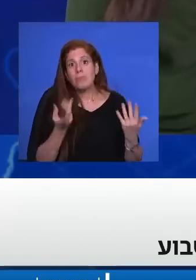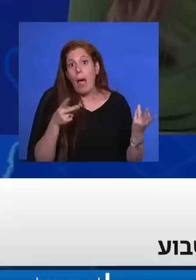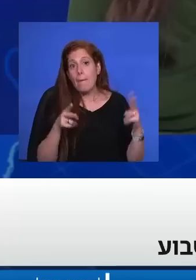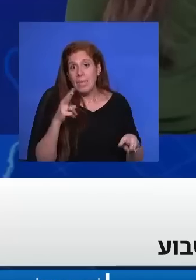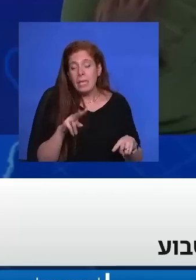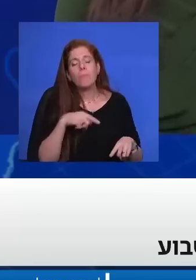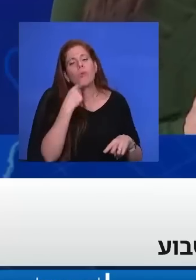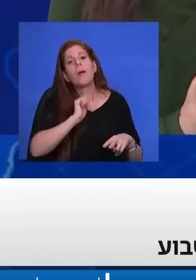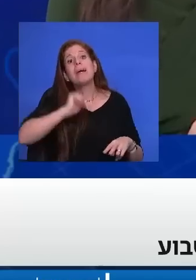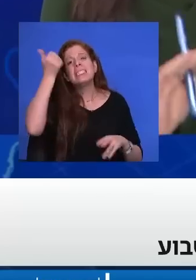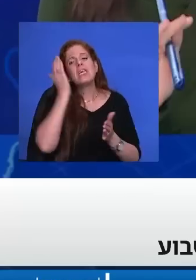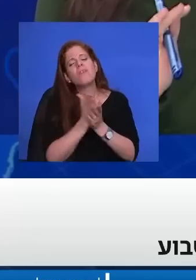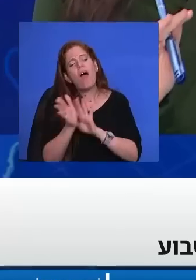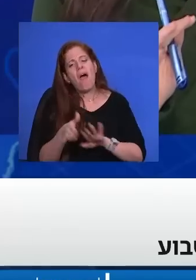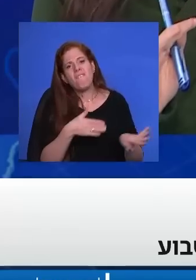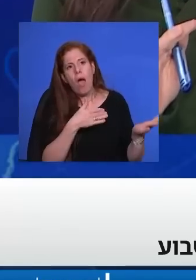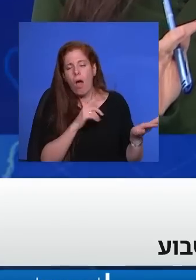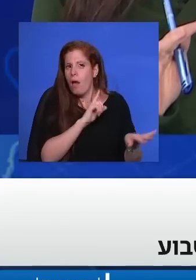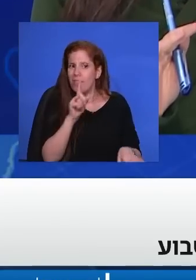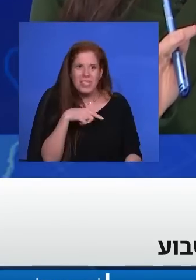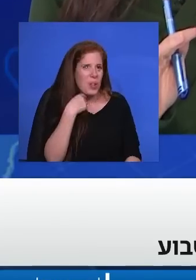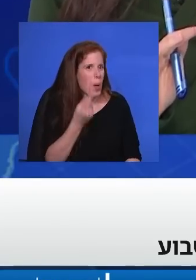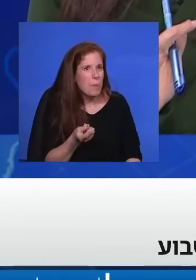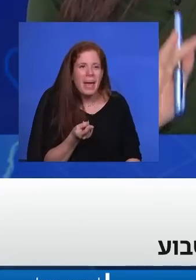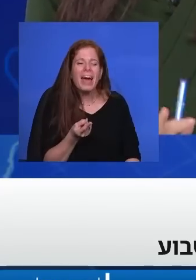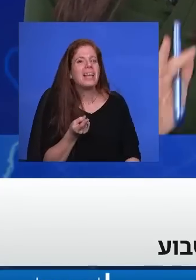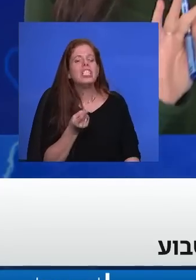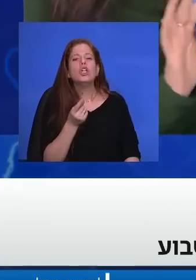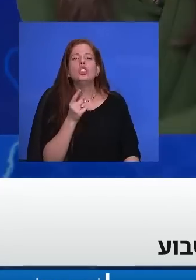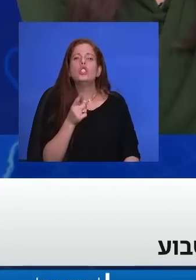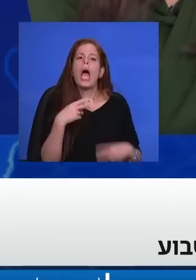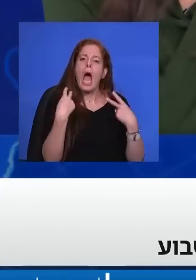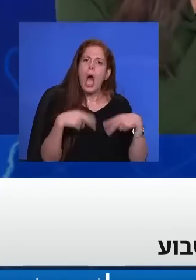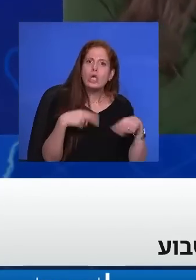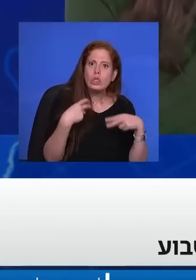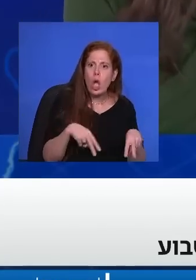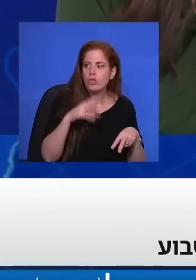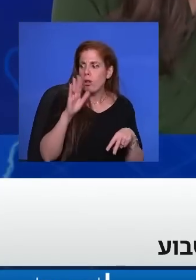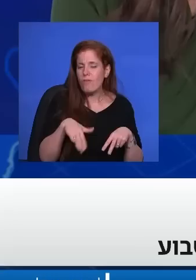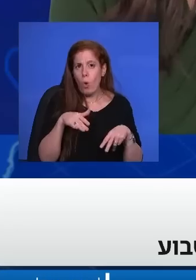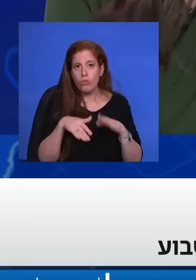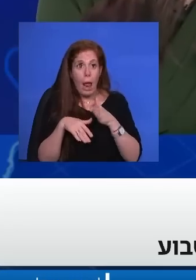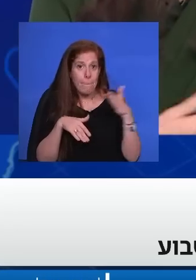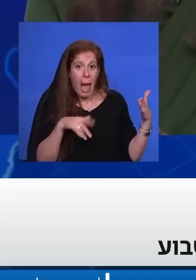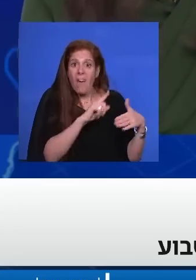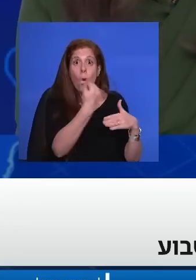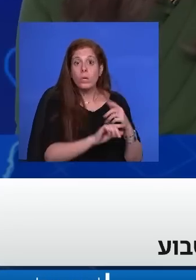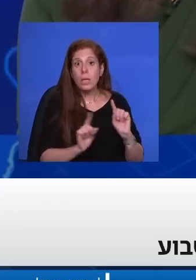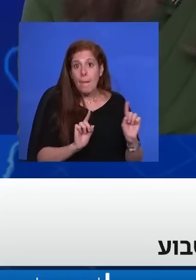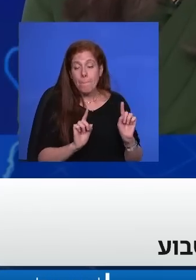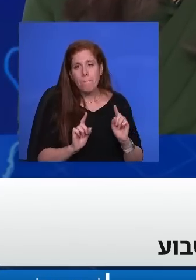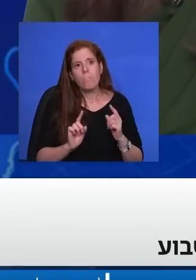הסי מאחורינו, אבל זה לא אומר שהחשש, לפחות של המערב, לא הסתיים. החשש כרגע